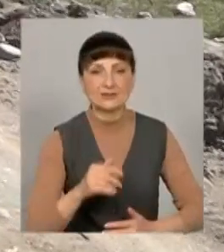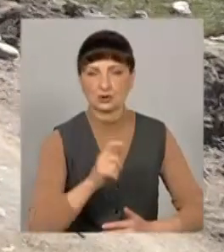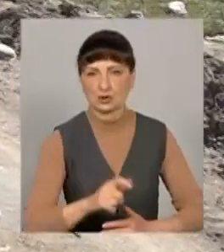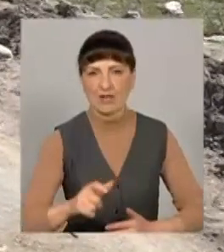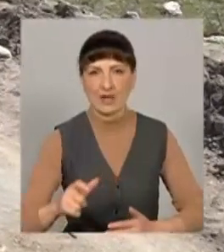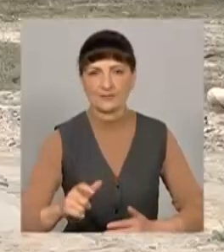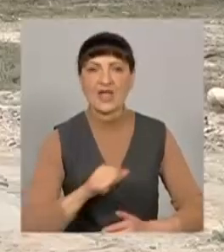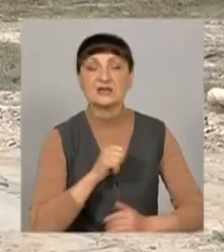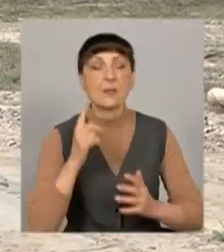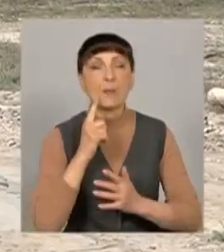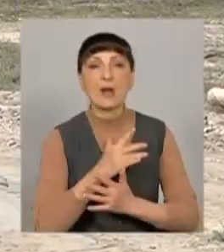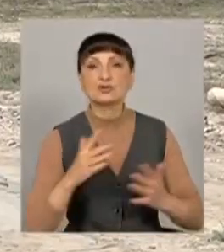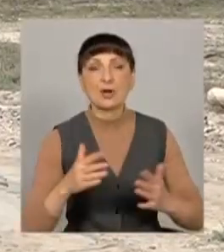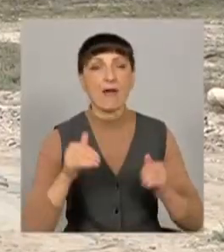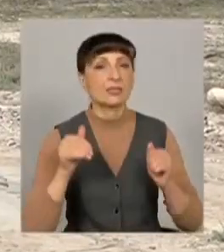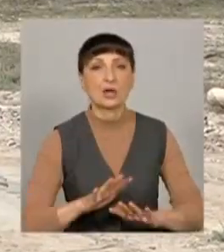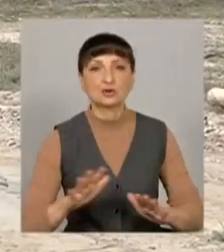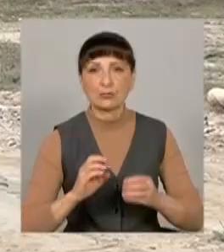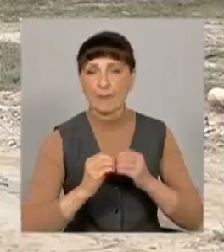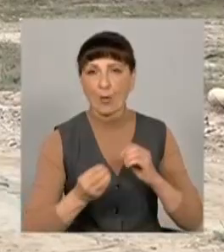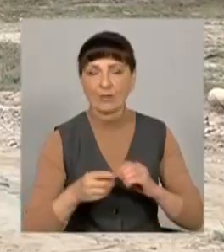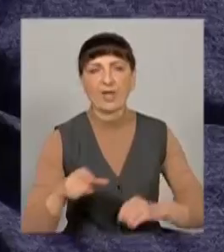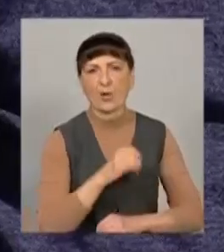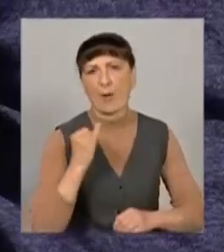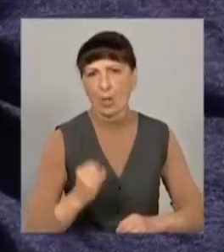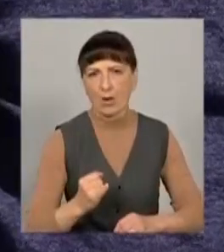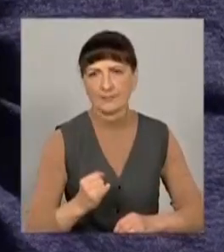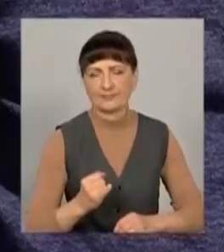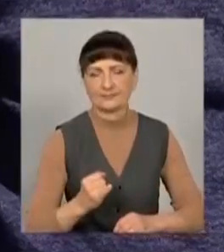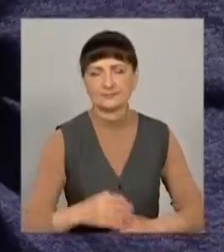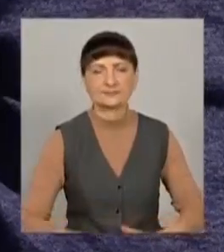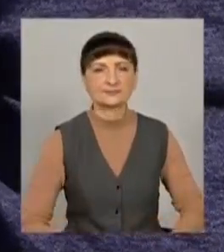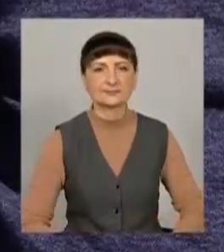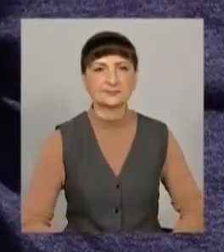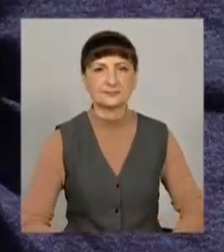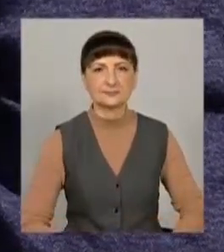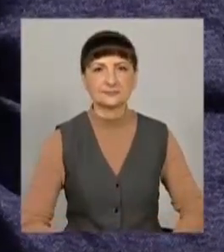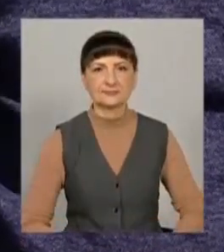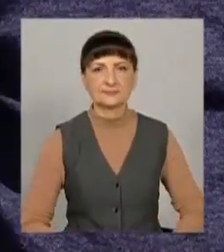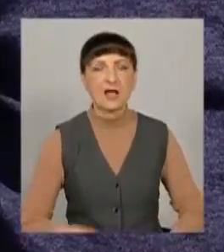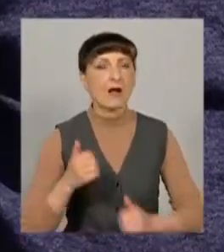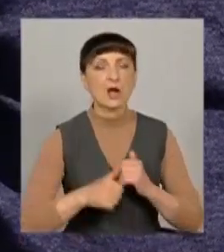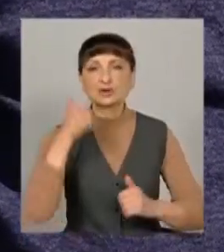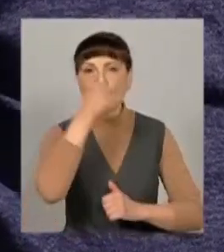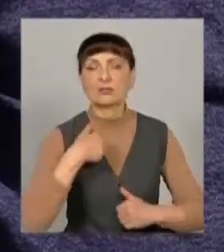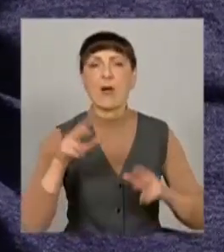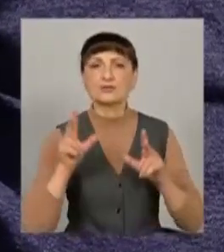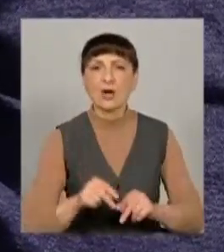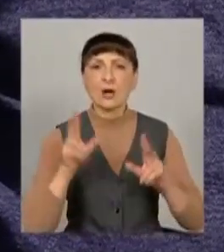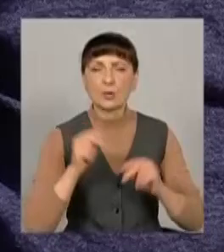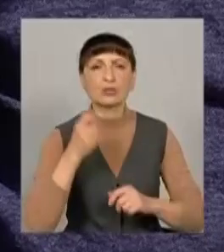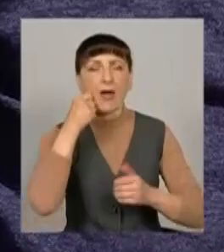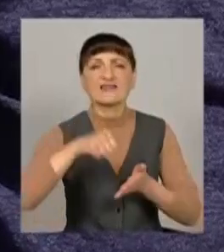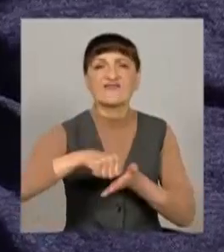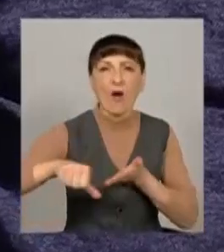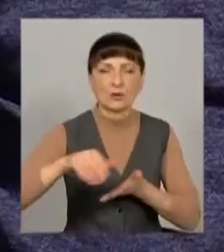человек. Самая большая нерешенная проблема – плохие дороги. Сейчас оперемся, сейчас оперемся. Каждый год нам обещают проложить асфальт,